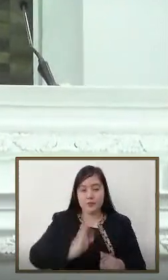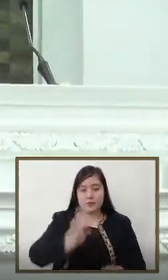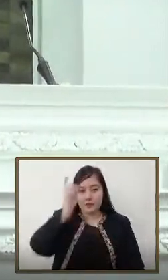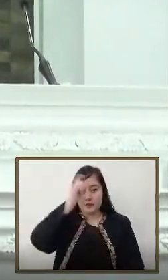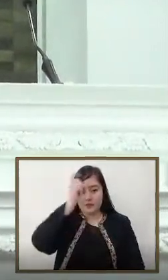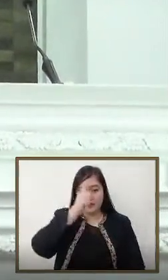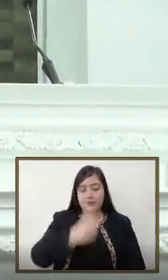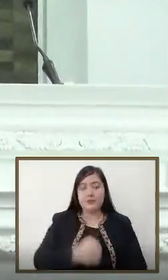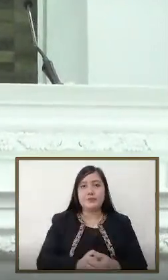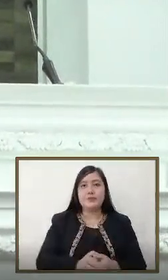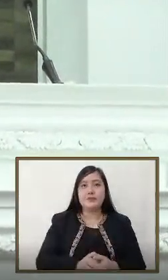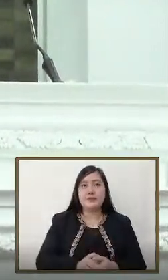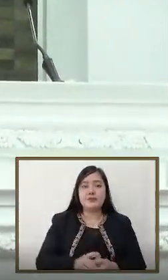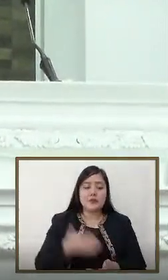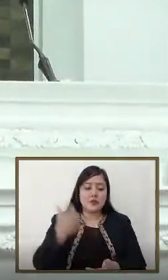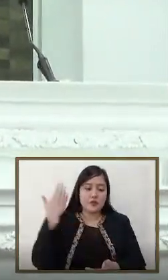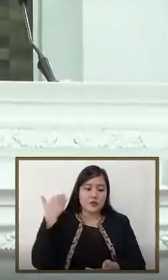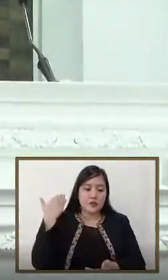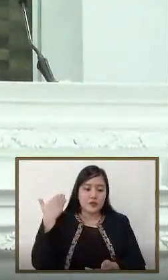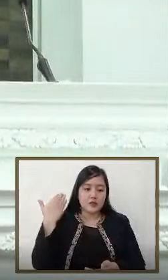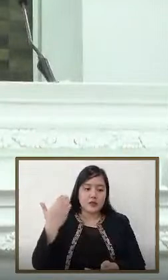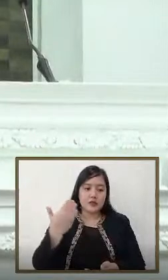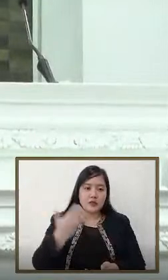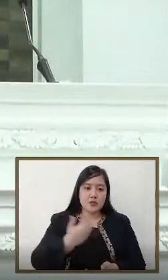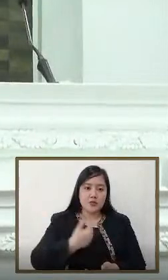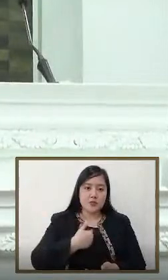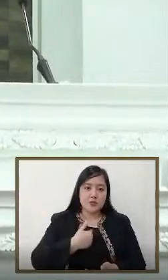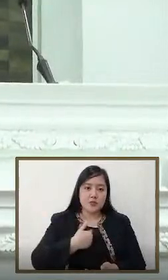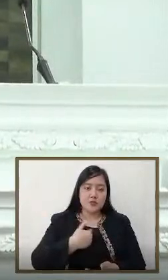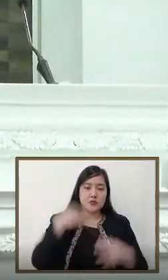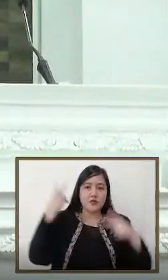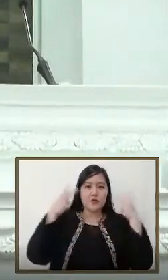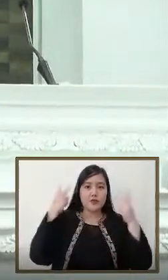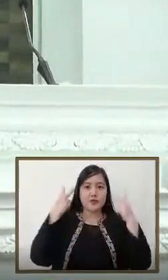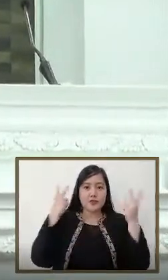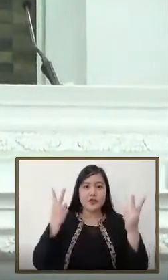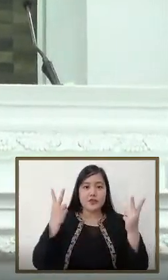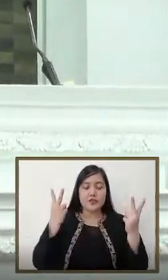Kanina ho, nagsama kami ni Pastor Jao at Sir Mac about the